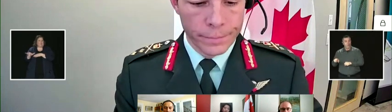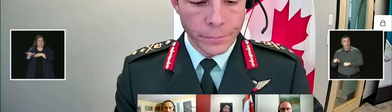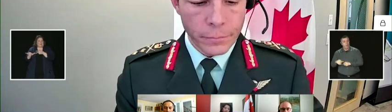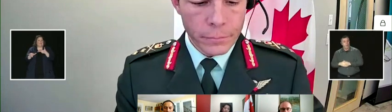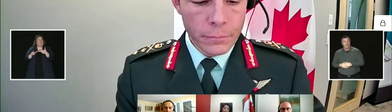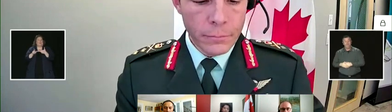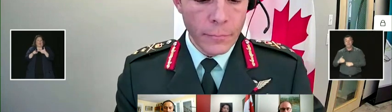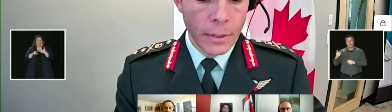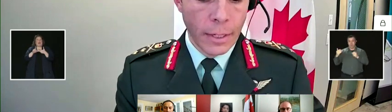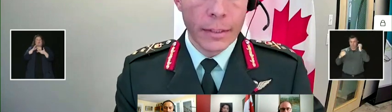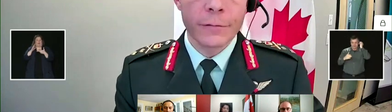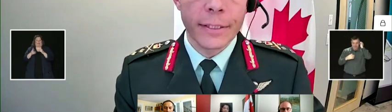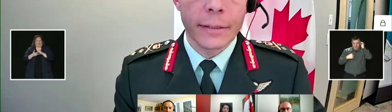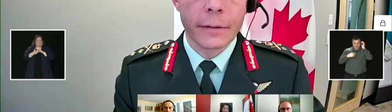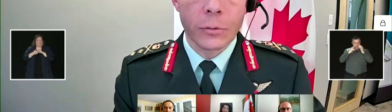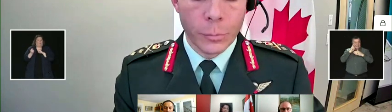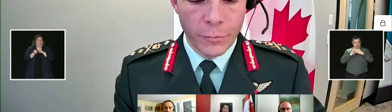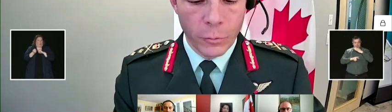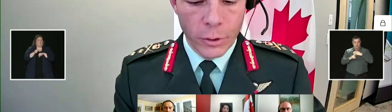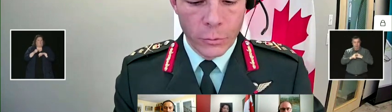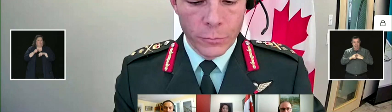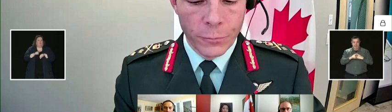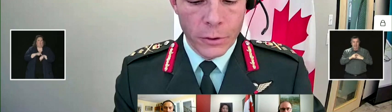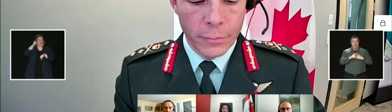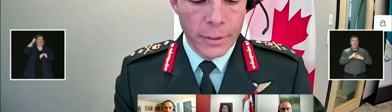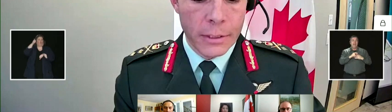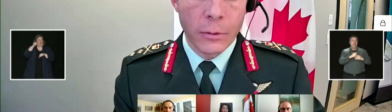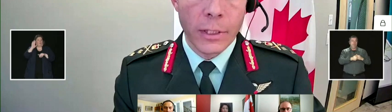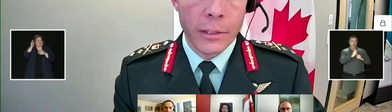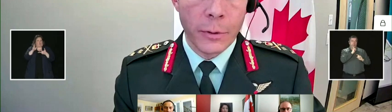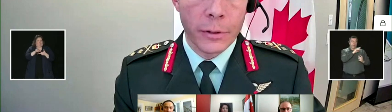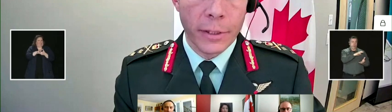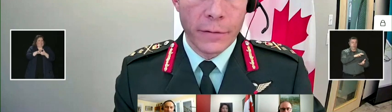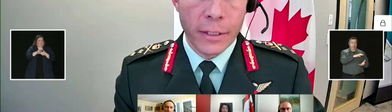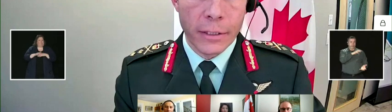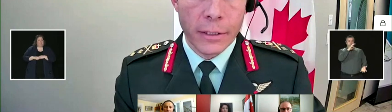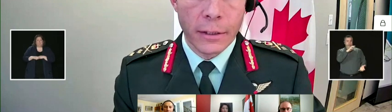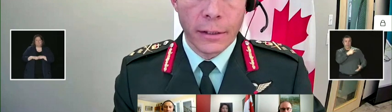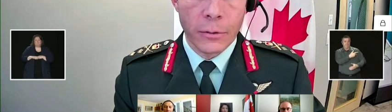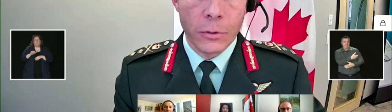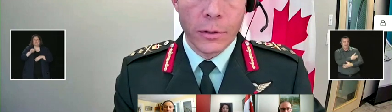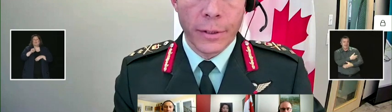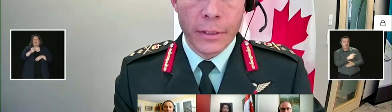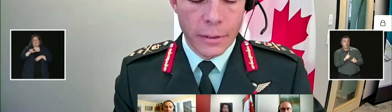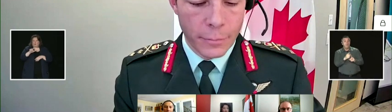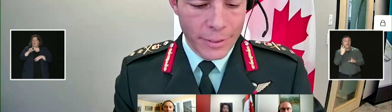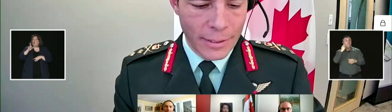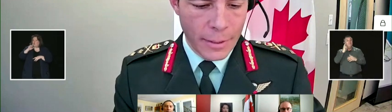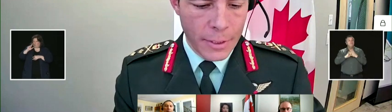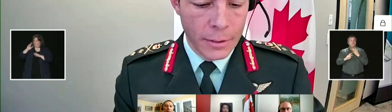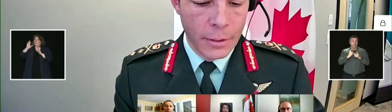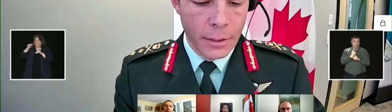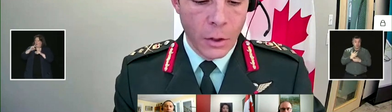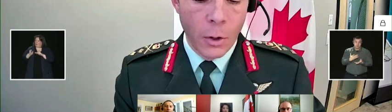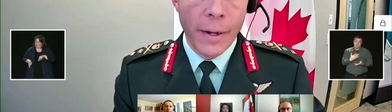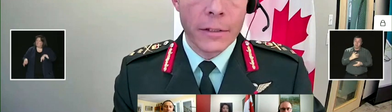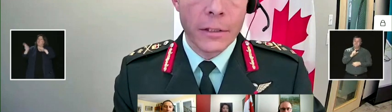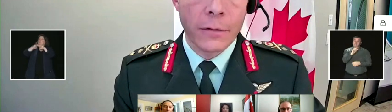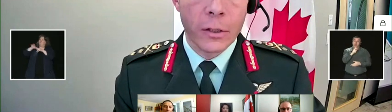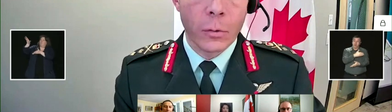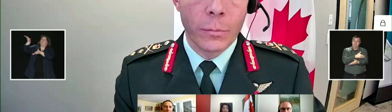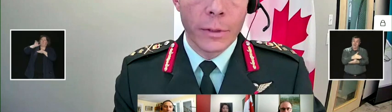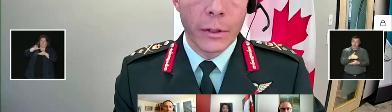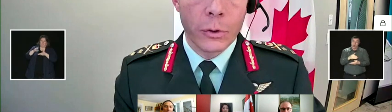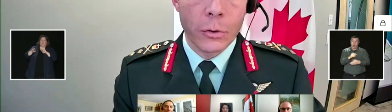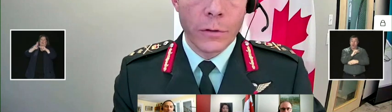longue. En avril, nous prévoyons une forte augmentation de la disponibilité des vaccins, telle qu'annoncée précédemment. Alors, on parle